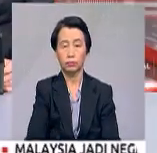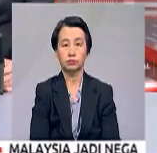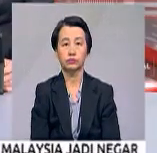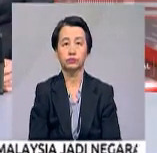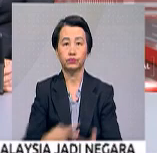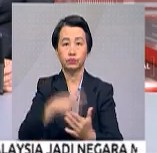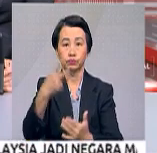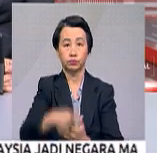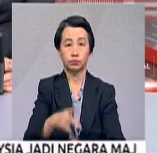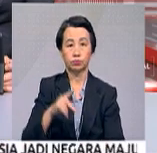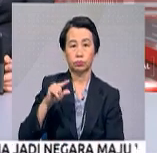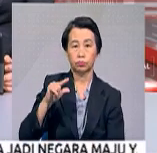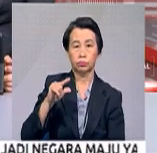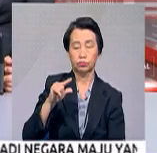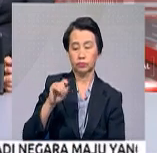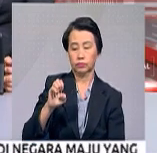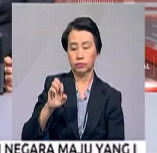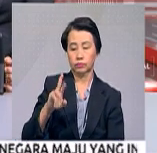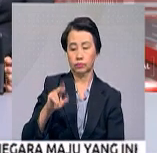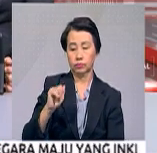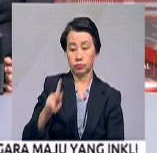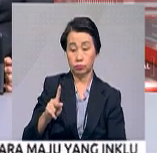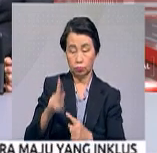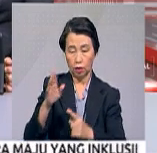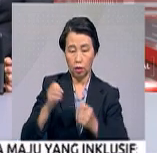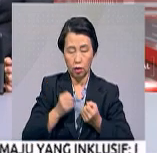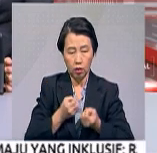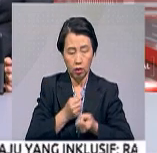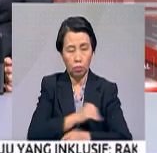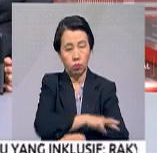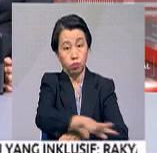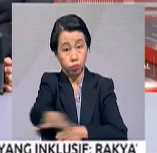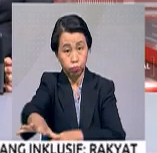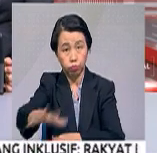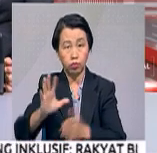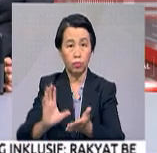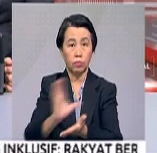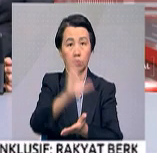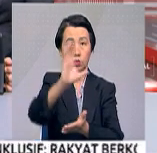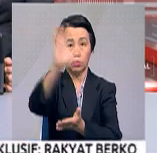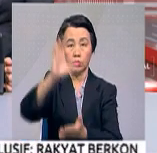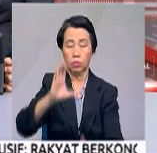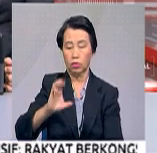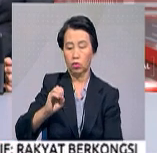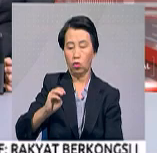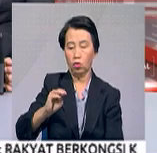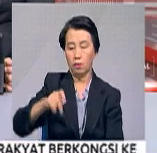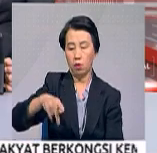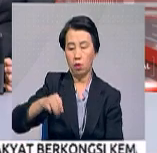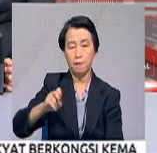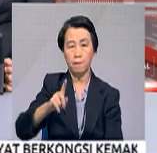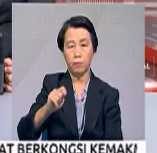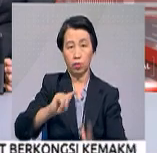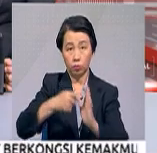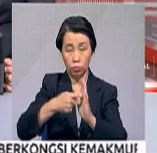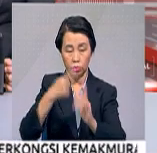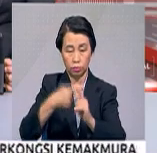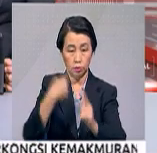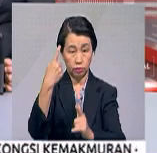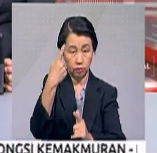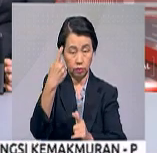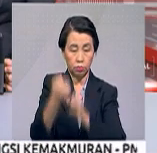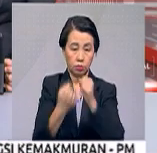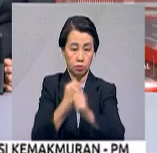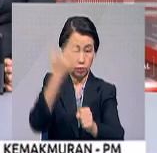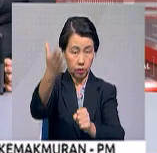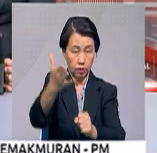Program Garanti Kerja Gerak akan diperluas di semua Kolej Cosmopoint seluruh negara bermula Januari tahun depan dalam